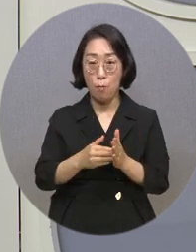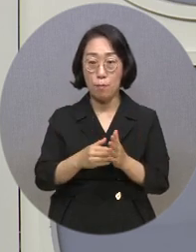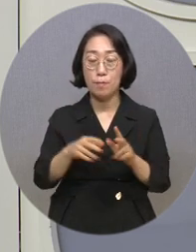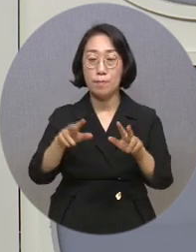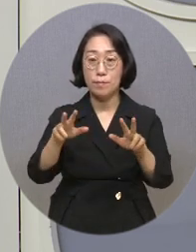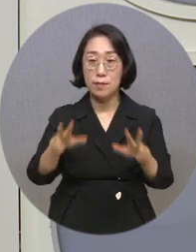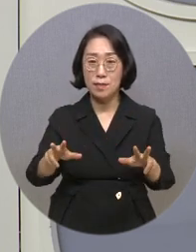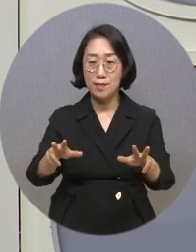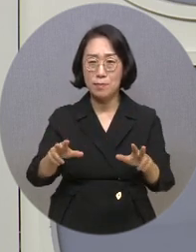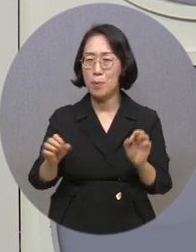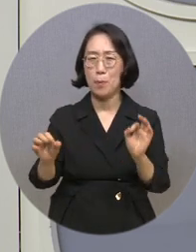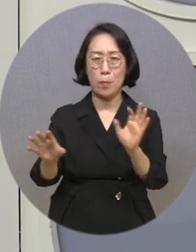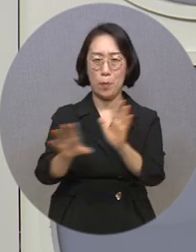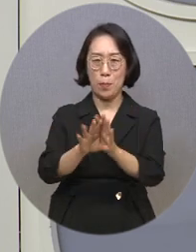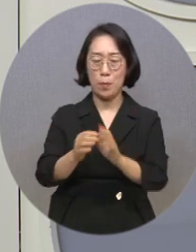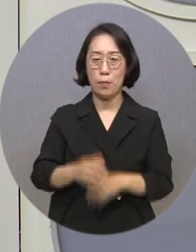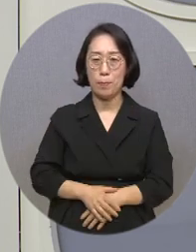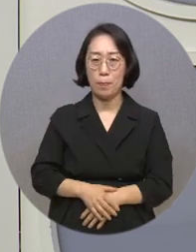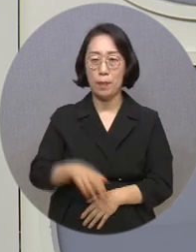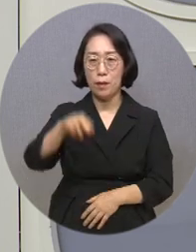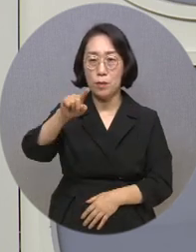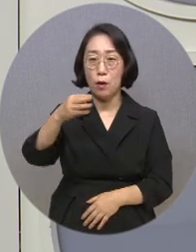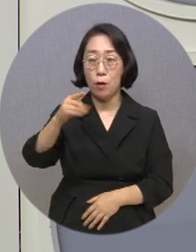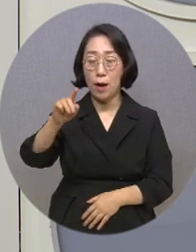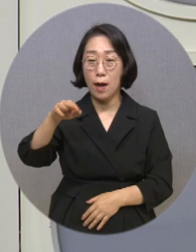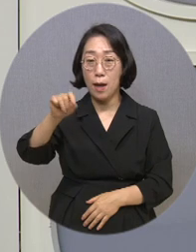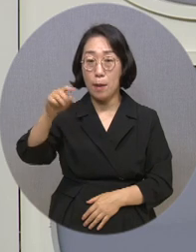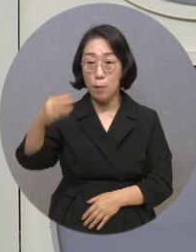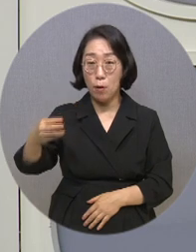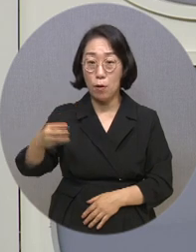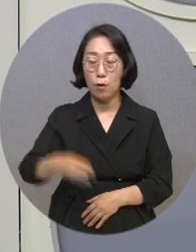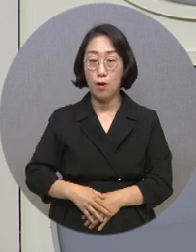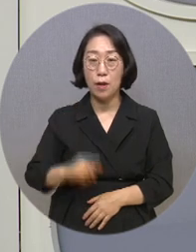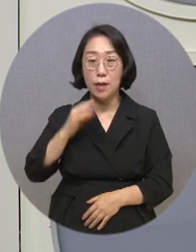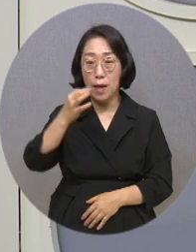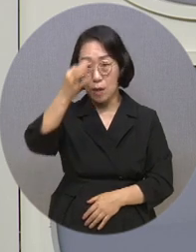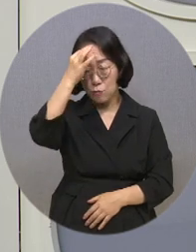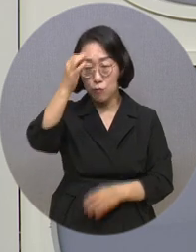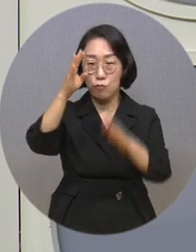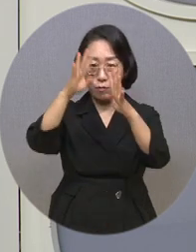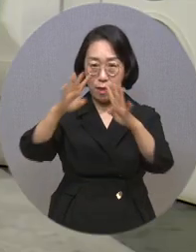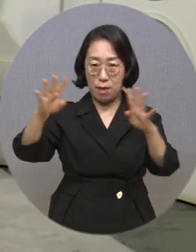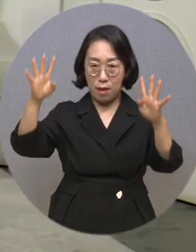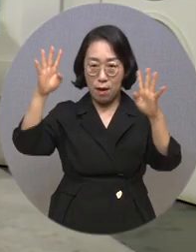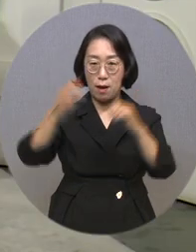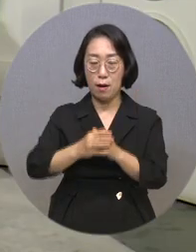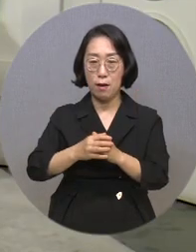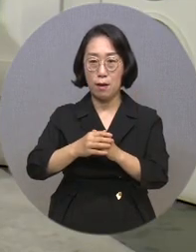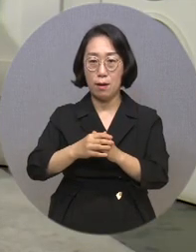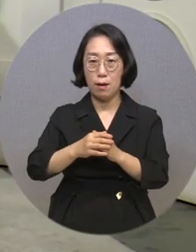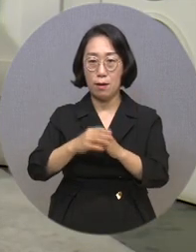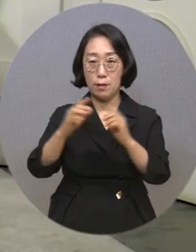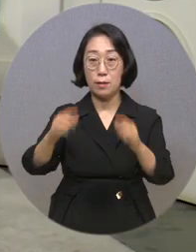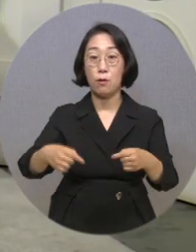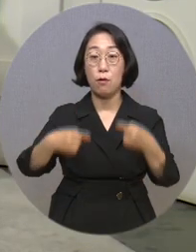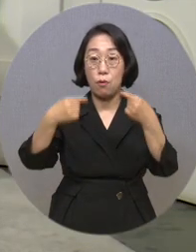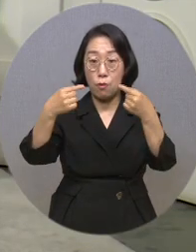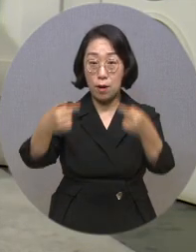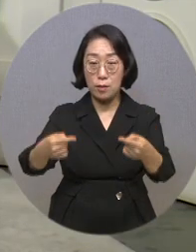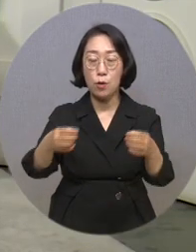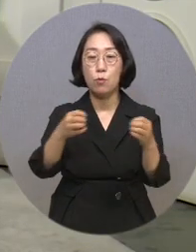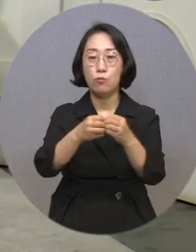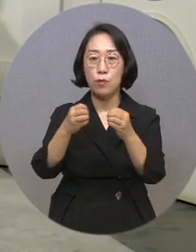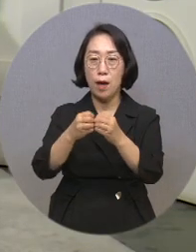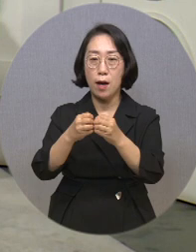이제 없어졌지만 옛날 서라벌예대 거기 특기 장학생으로 가가지고 아. 거기서 문학을